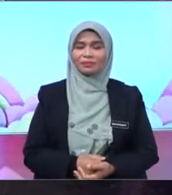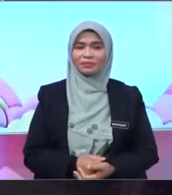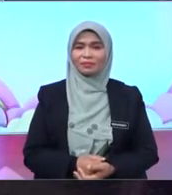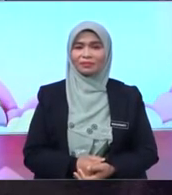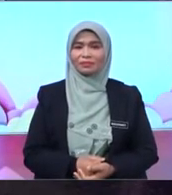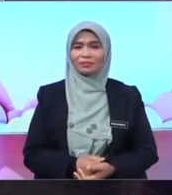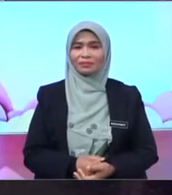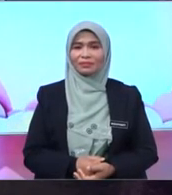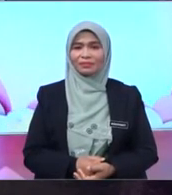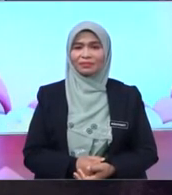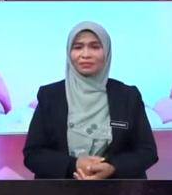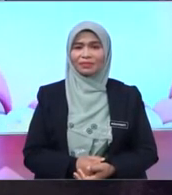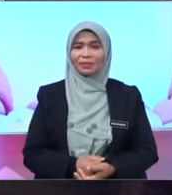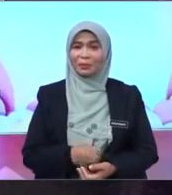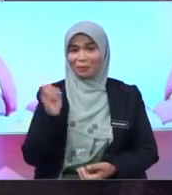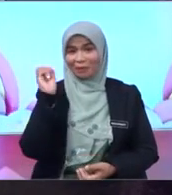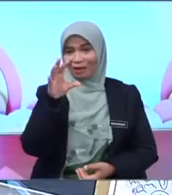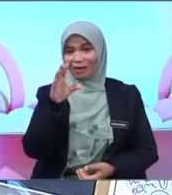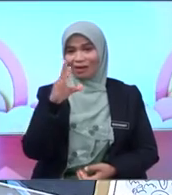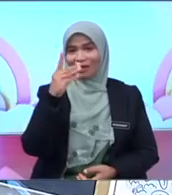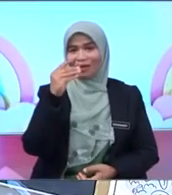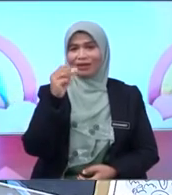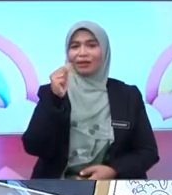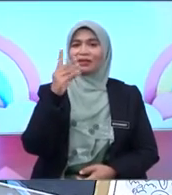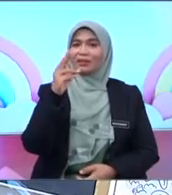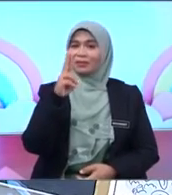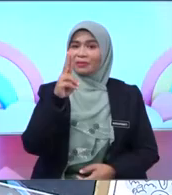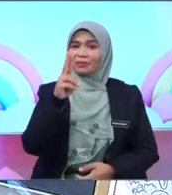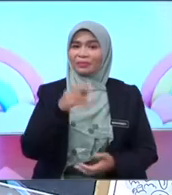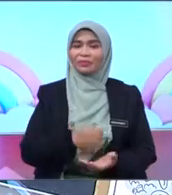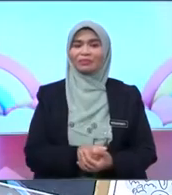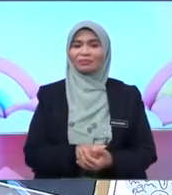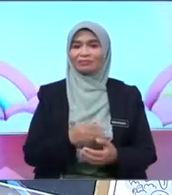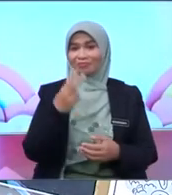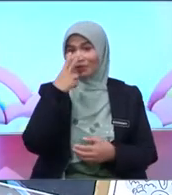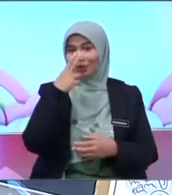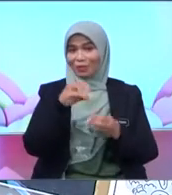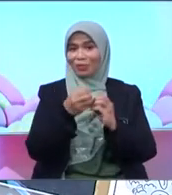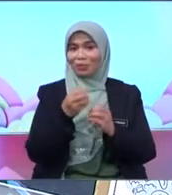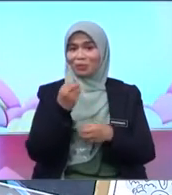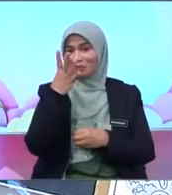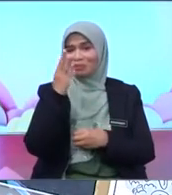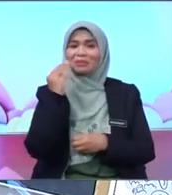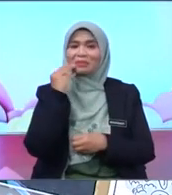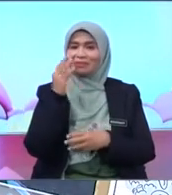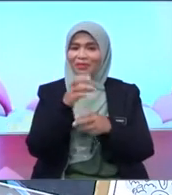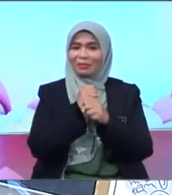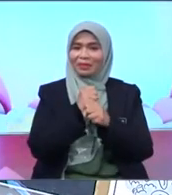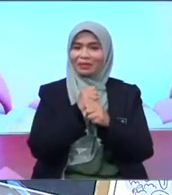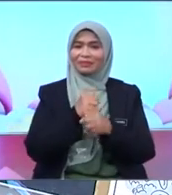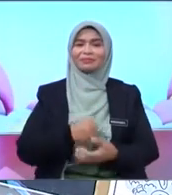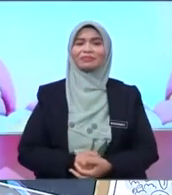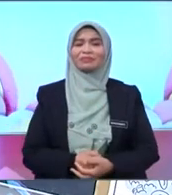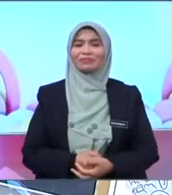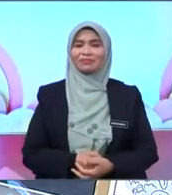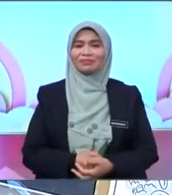jam kita balik dulu dadu baru Dado ya wkwkw ngobrol kita balik Oke